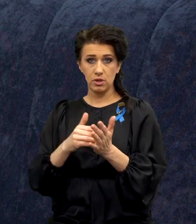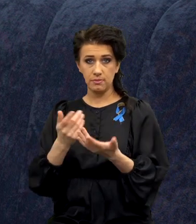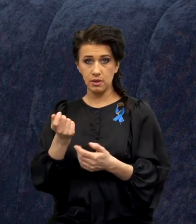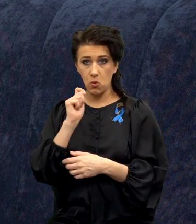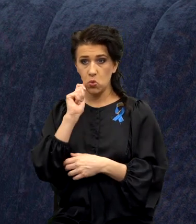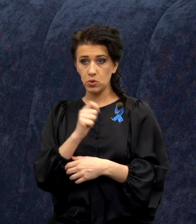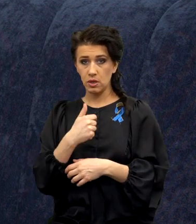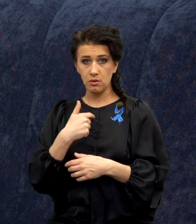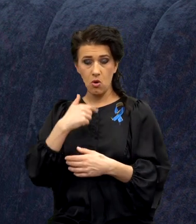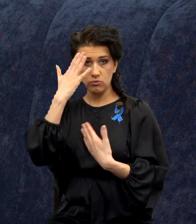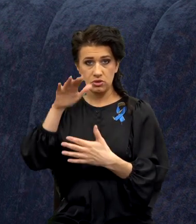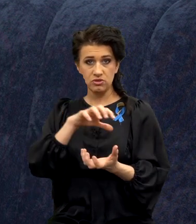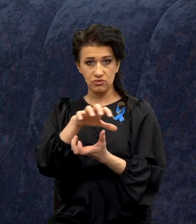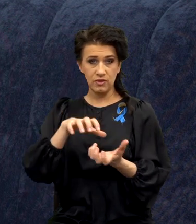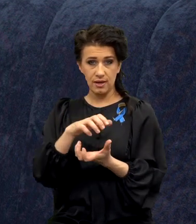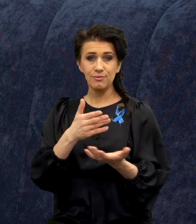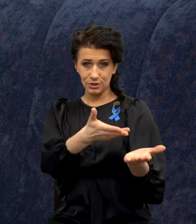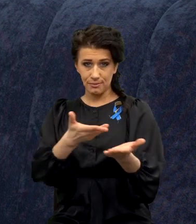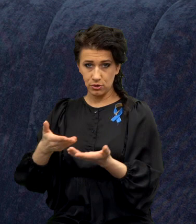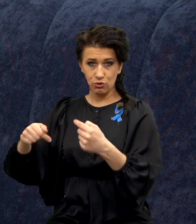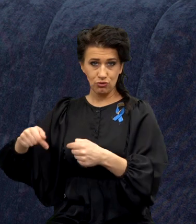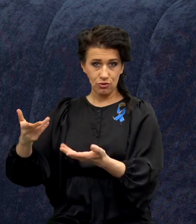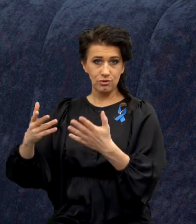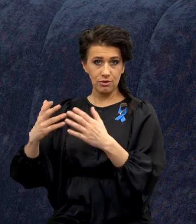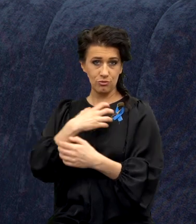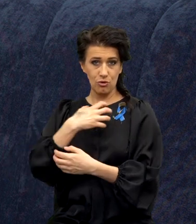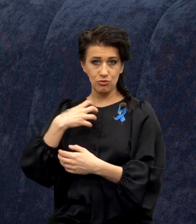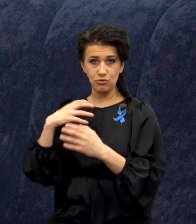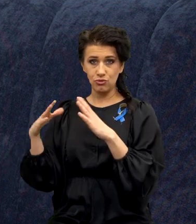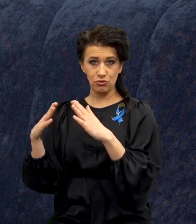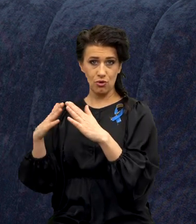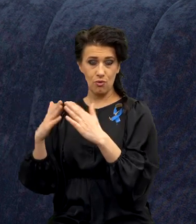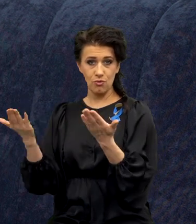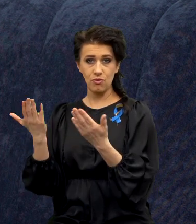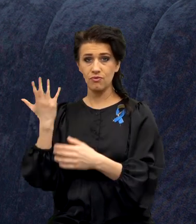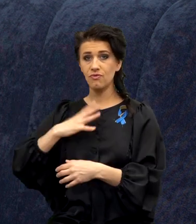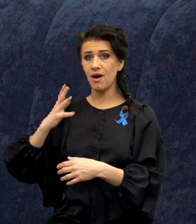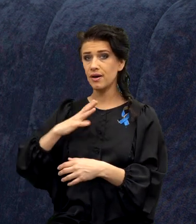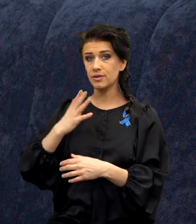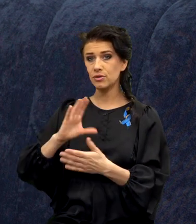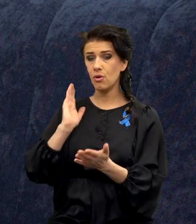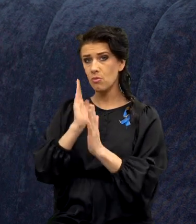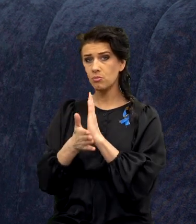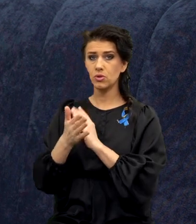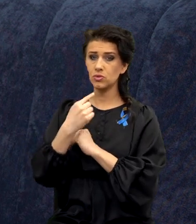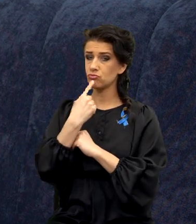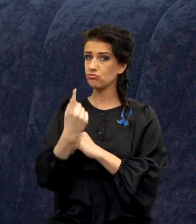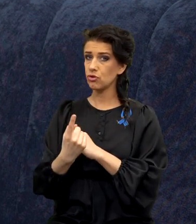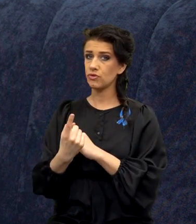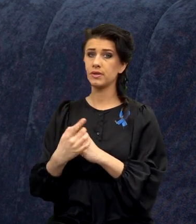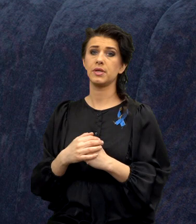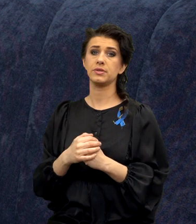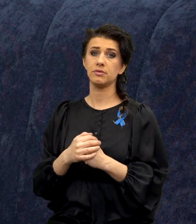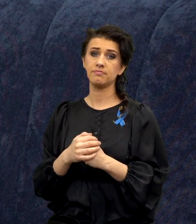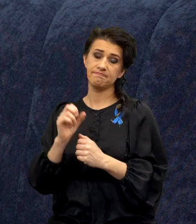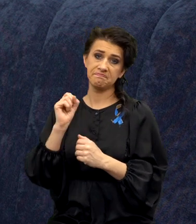zapraszamy gości do swoich domów. To warto po prostu uznać,